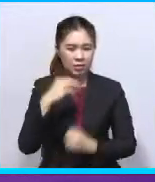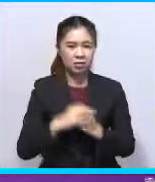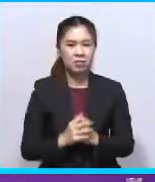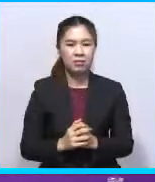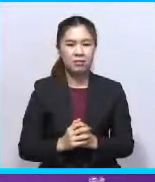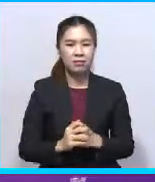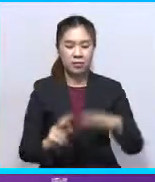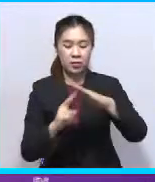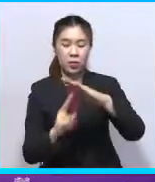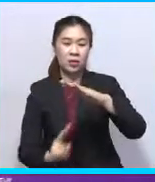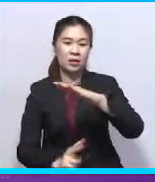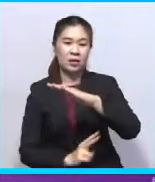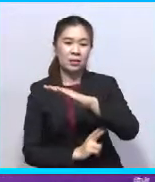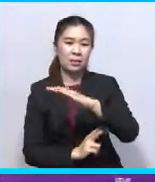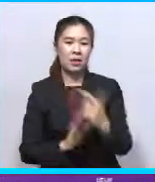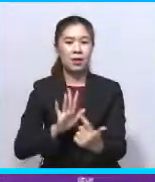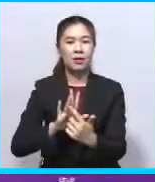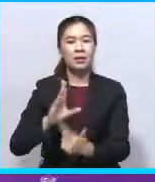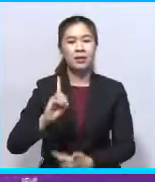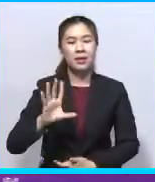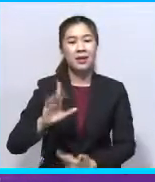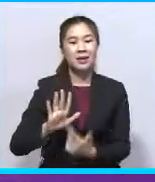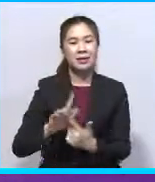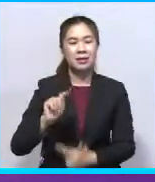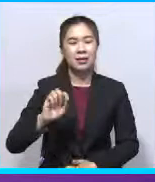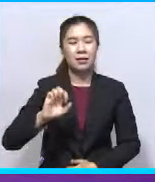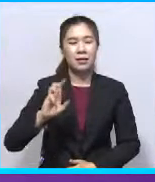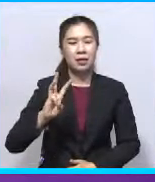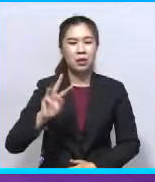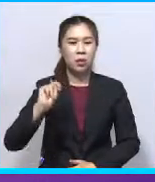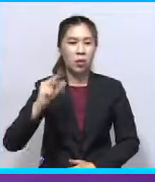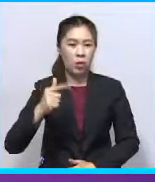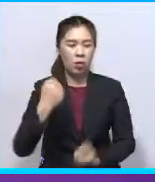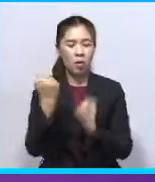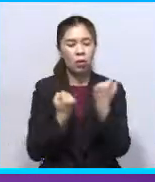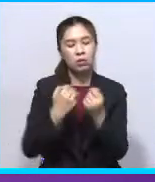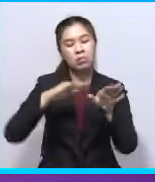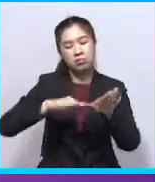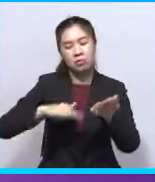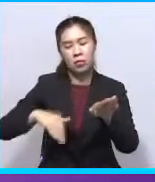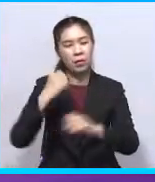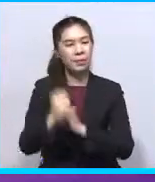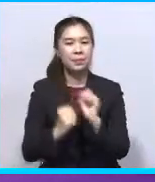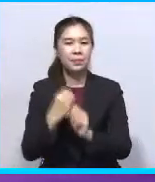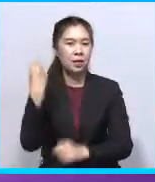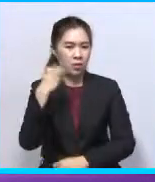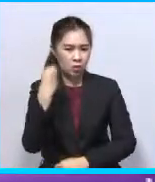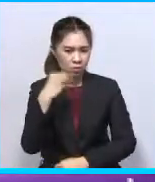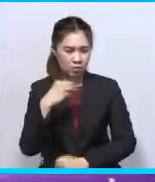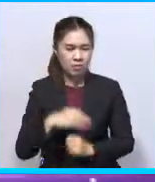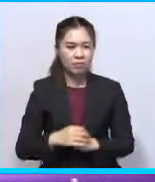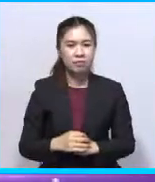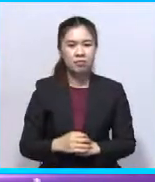งสะพานเดชาติวงศ์นะครับอันนี้สะพานดังเลยนะครับเพราะว่าติดทุกปีซึ่งพลตำรวจเอกศิวรานะครับได้กำชับหน่วยงานที่เกี่ยว